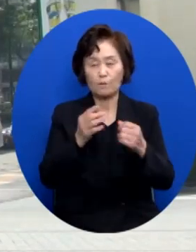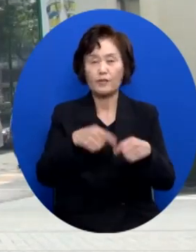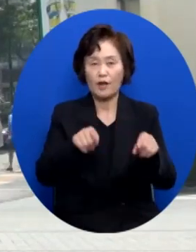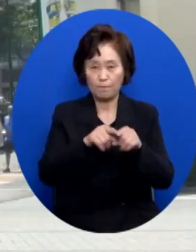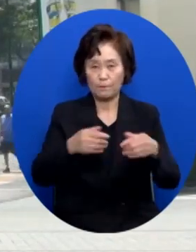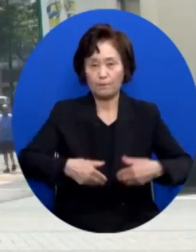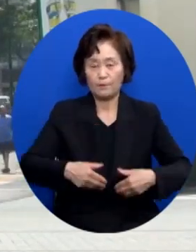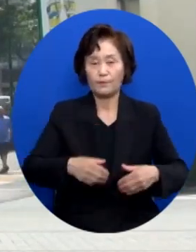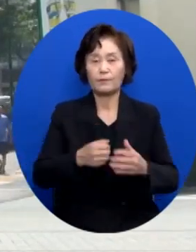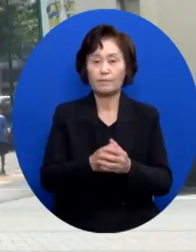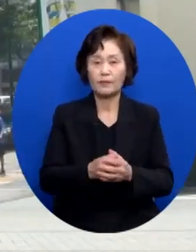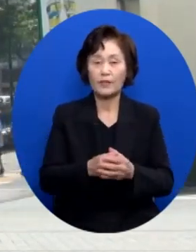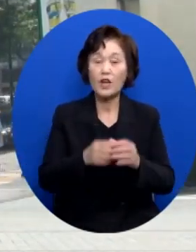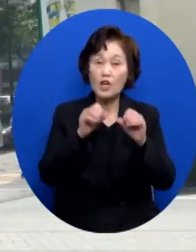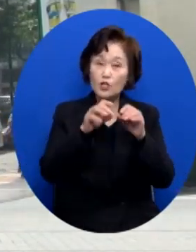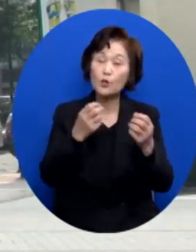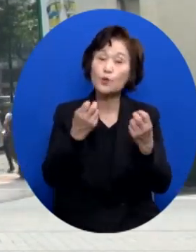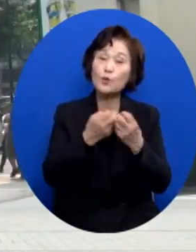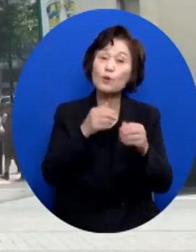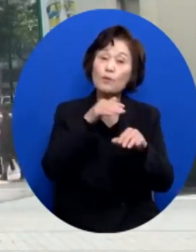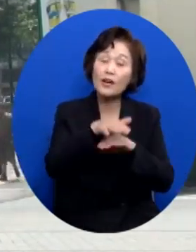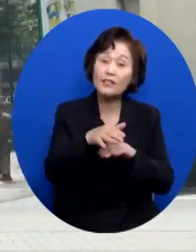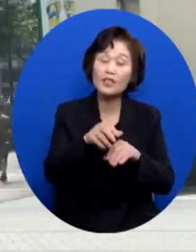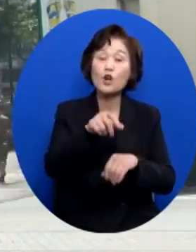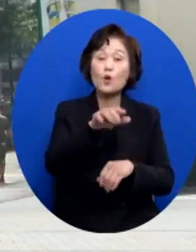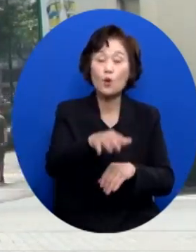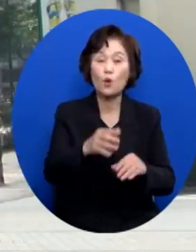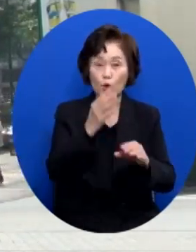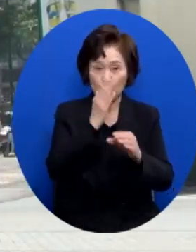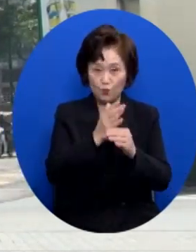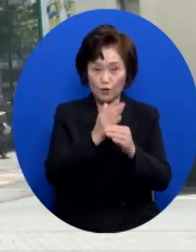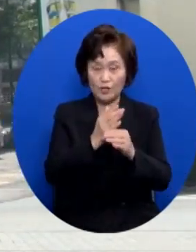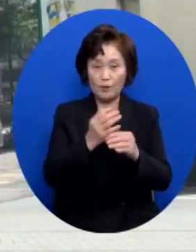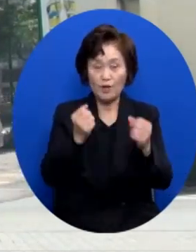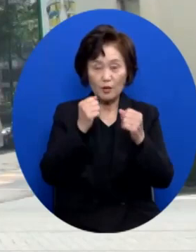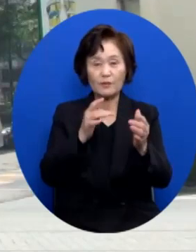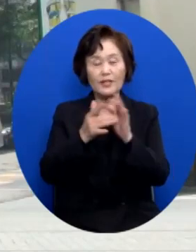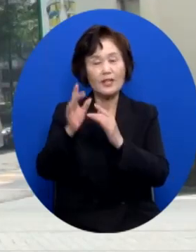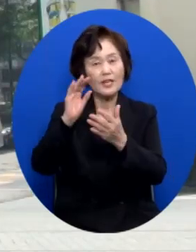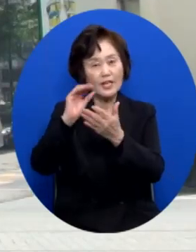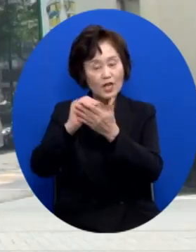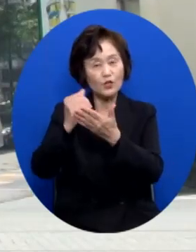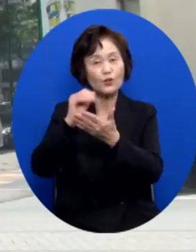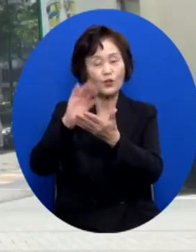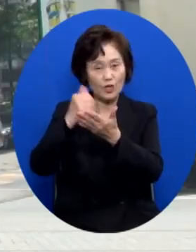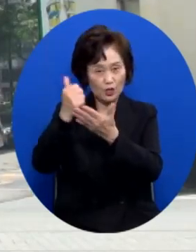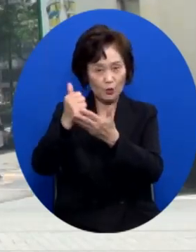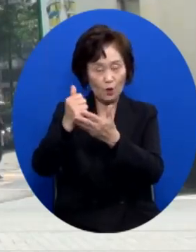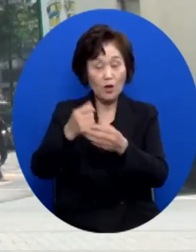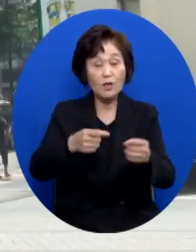선교전략 방식은 현지 중심 동력은 그들은